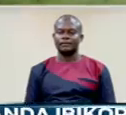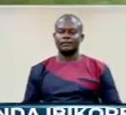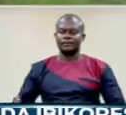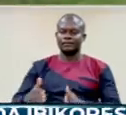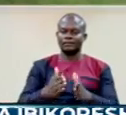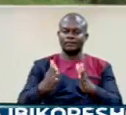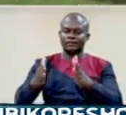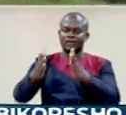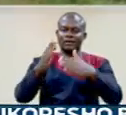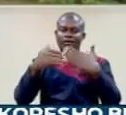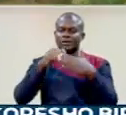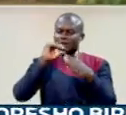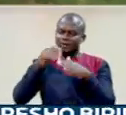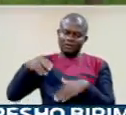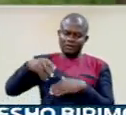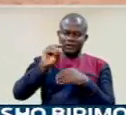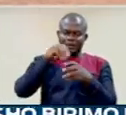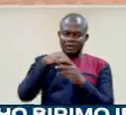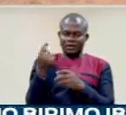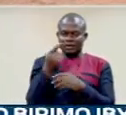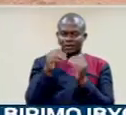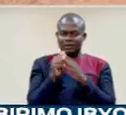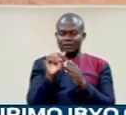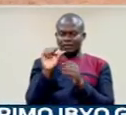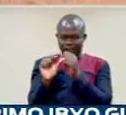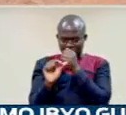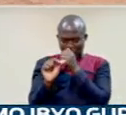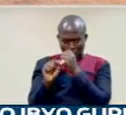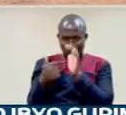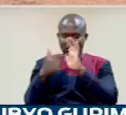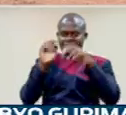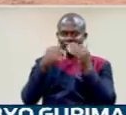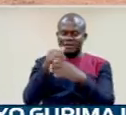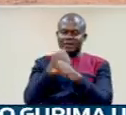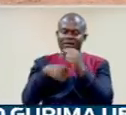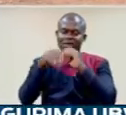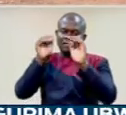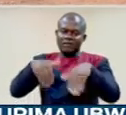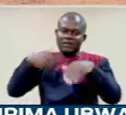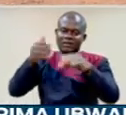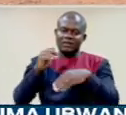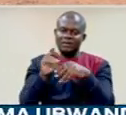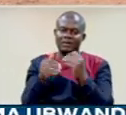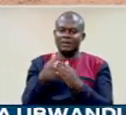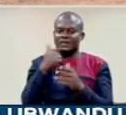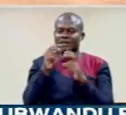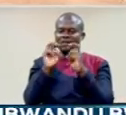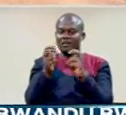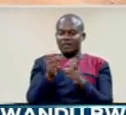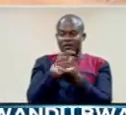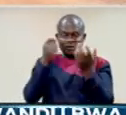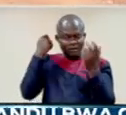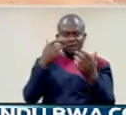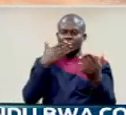Bose ukora kuri mirenge nta muntu ugendamo keretse gusaba cye mu baturage bigaragara ko bakora imirimo y'ubuhinzi. Abaturage bavuga ko ari uko